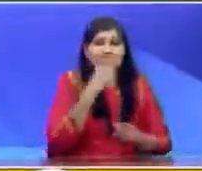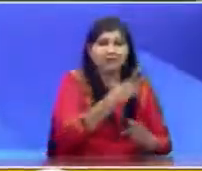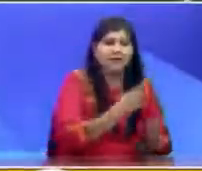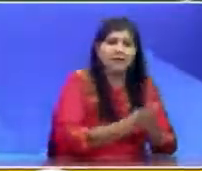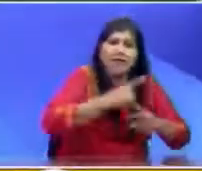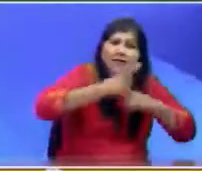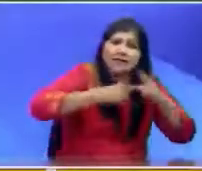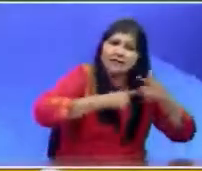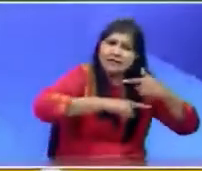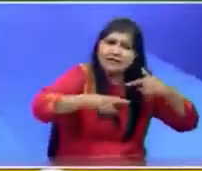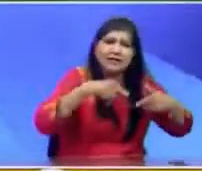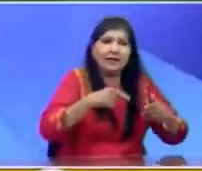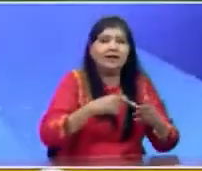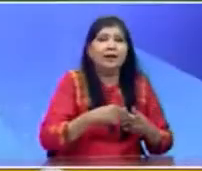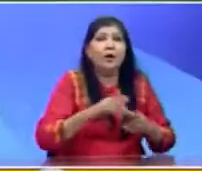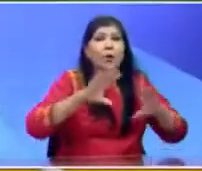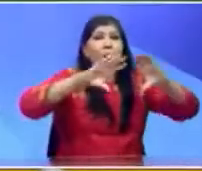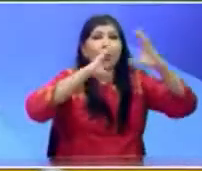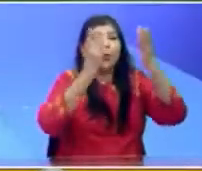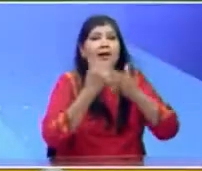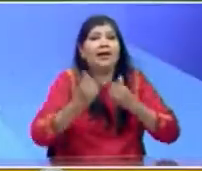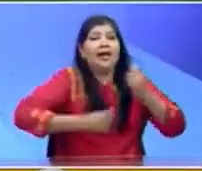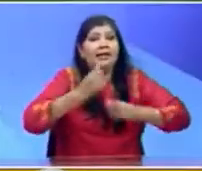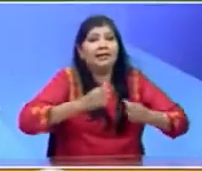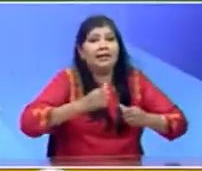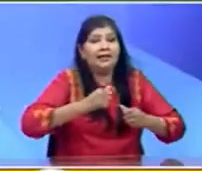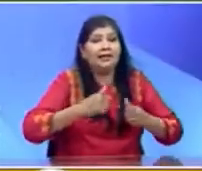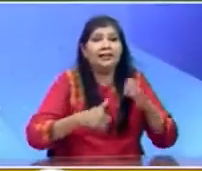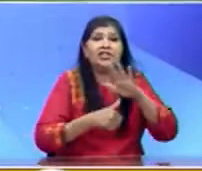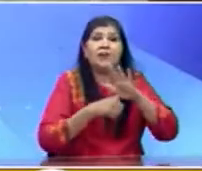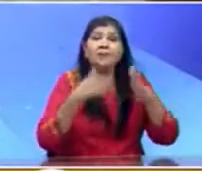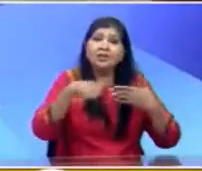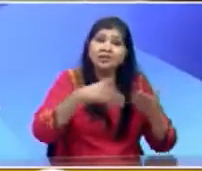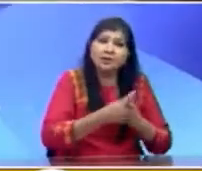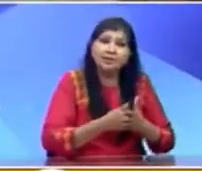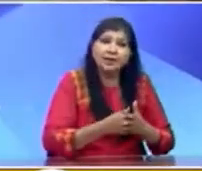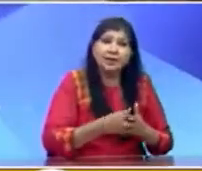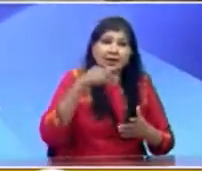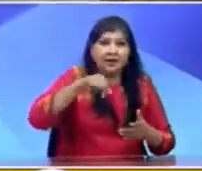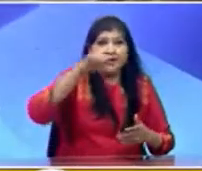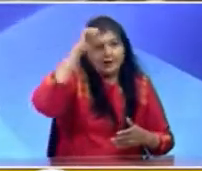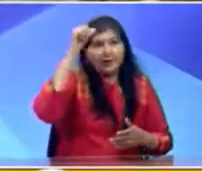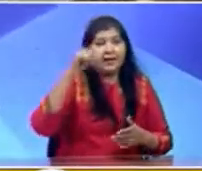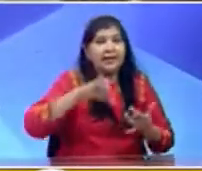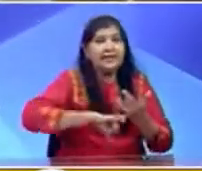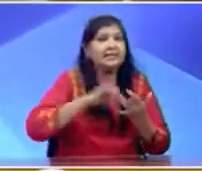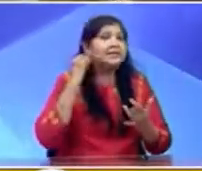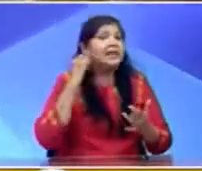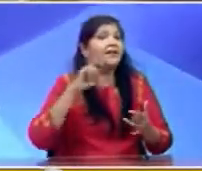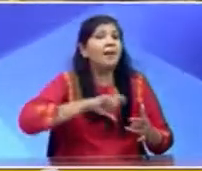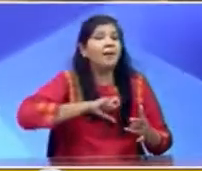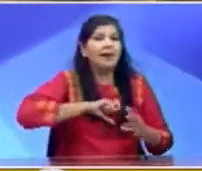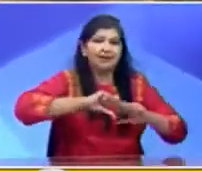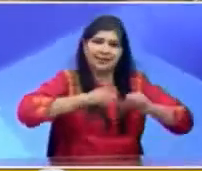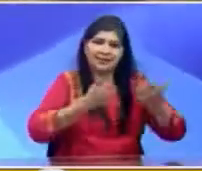जारी रखते हुए वर्ल्ड एथलेटिक चैंपियनशिप में देश के लिए सिल्वर मेडल जीता